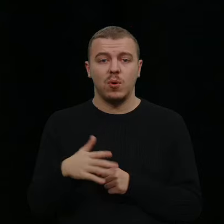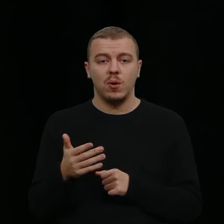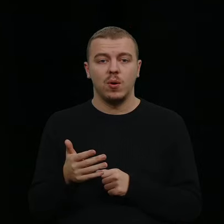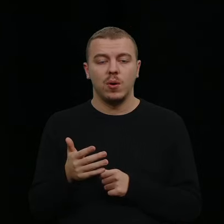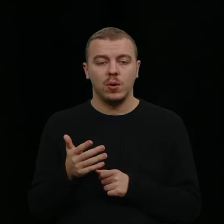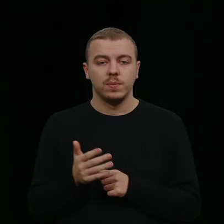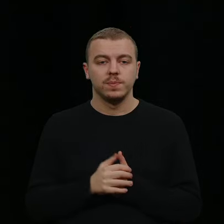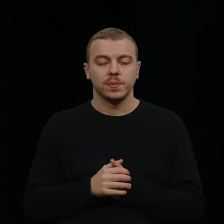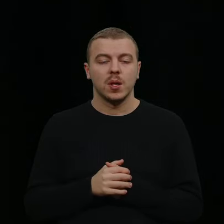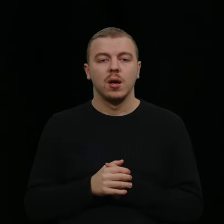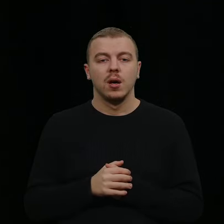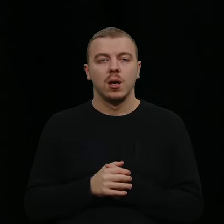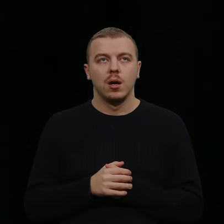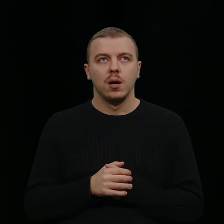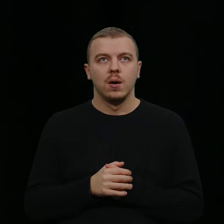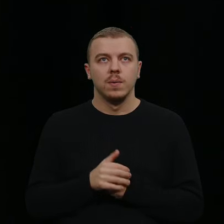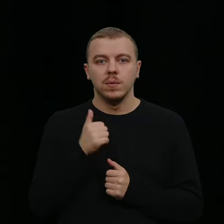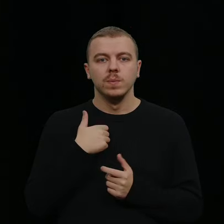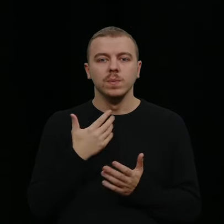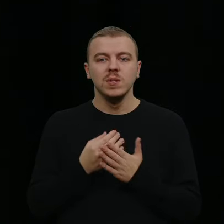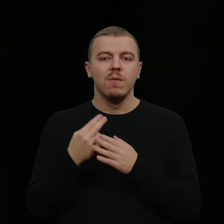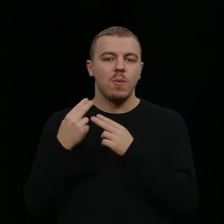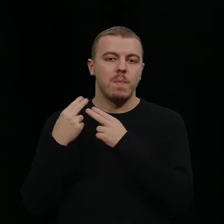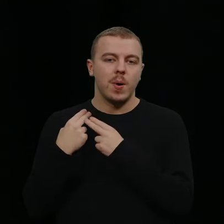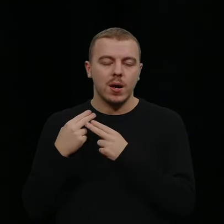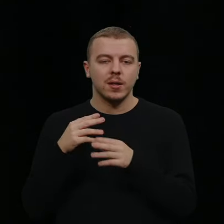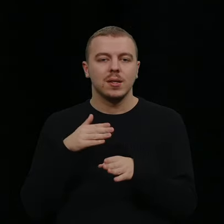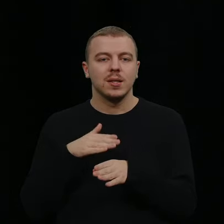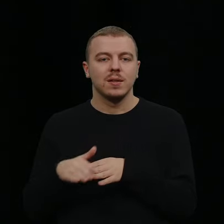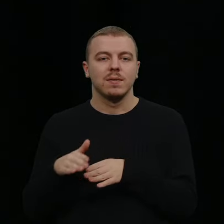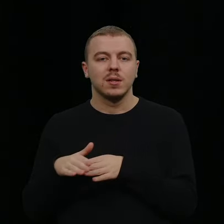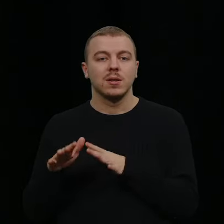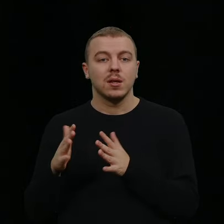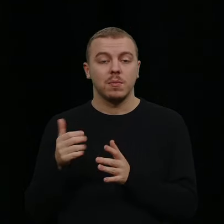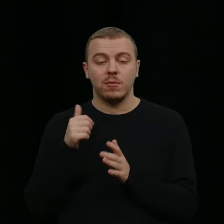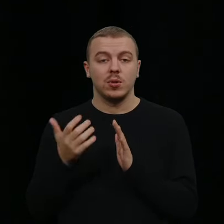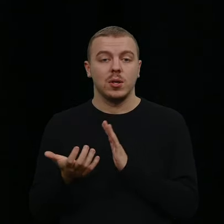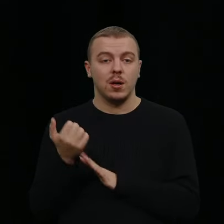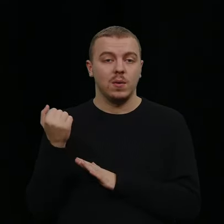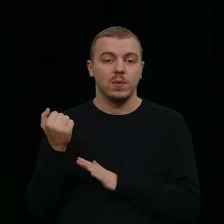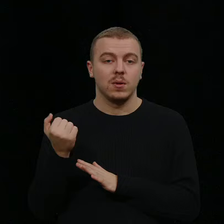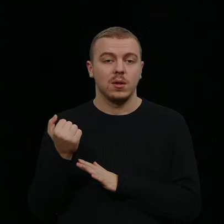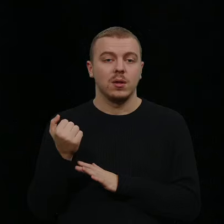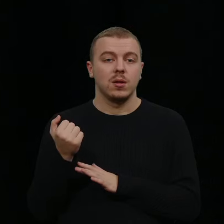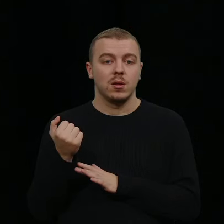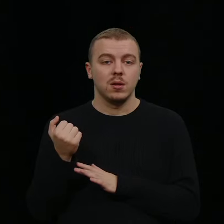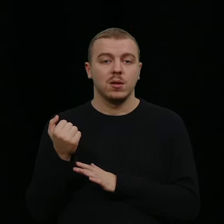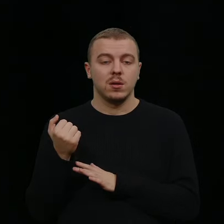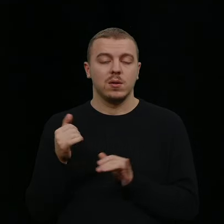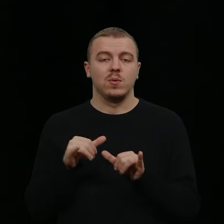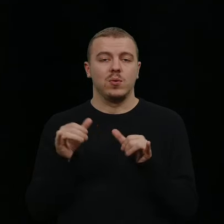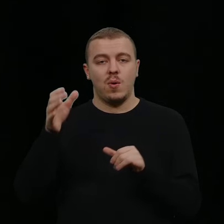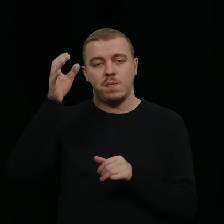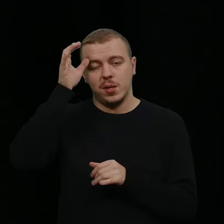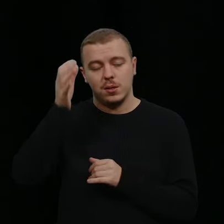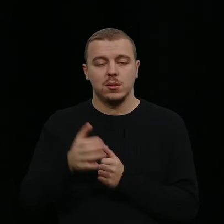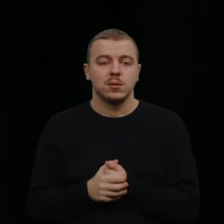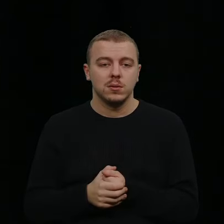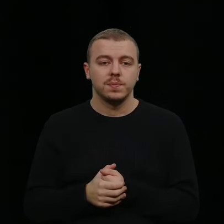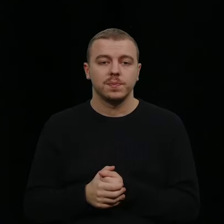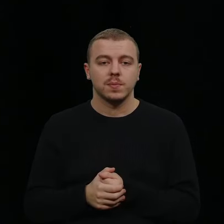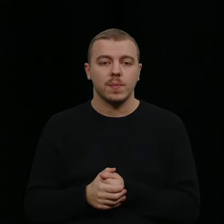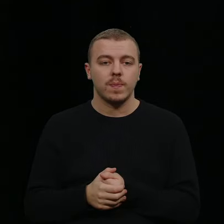tai tą savo pareigą atlikti, įgaunant dar kažkokias tai kompetencijas toje